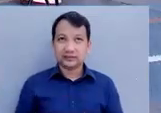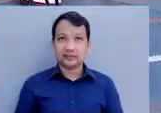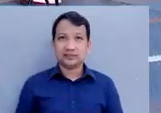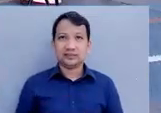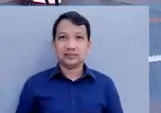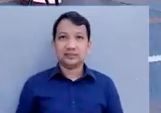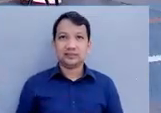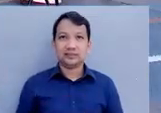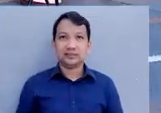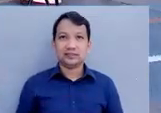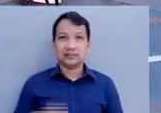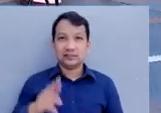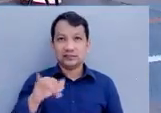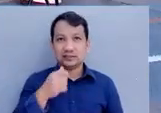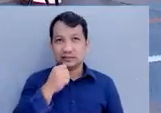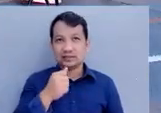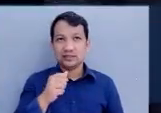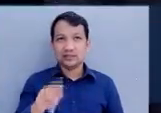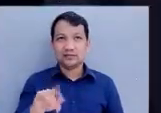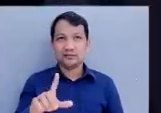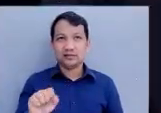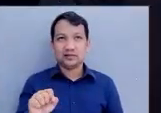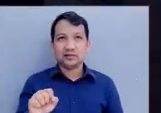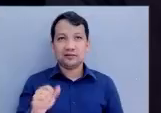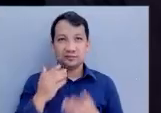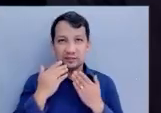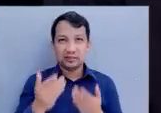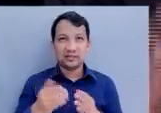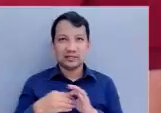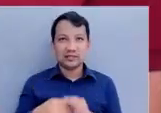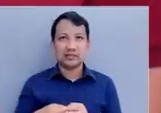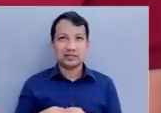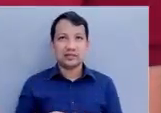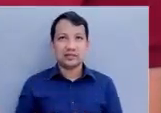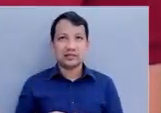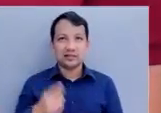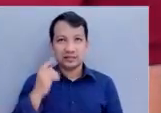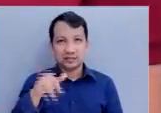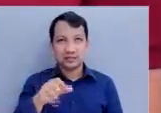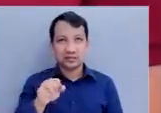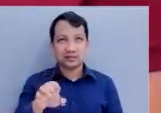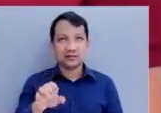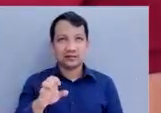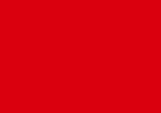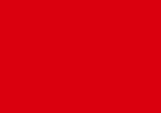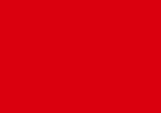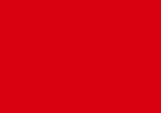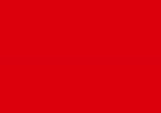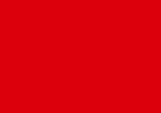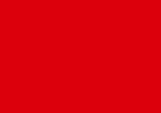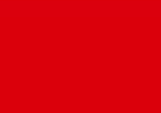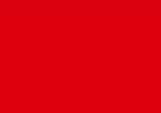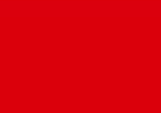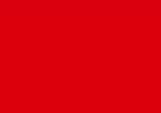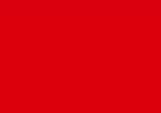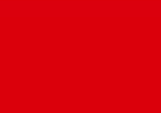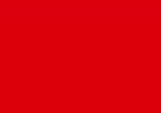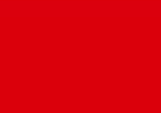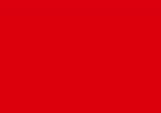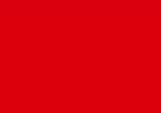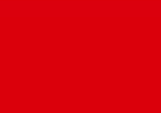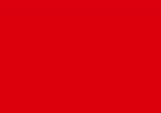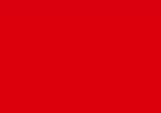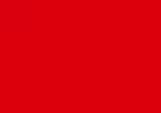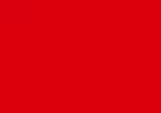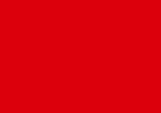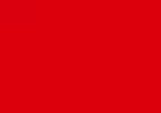m restaurant sa Malabon Maraming maraming salamat James and Edwin Maraming salamat guys mga kapatid Justin Kino